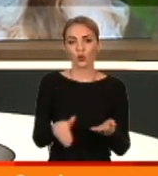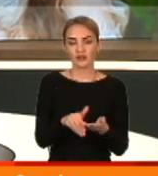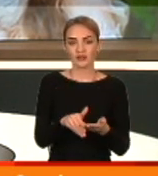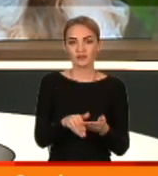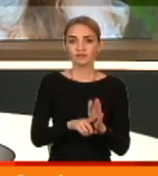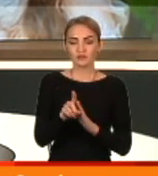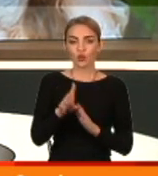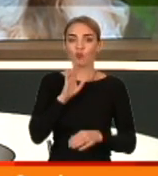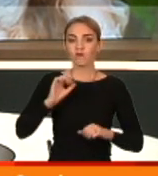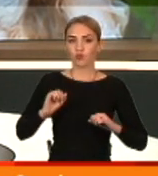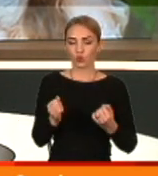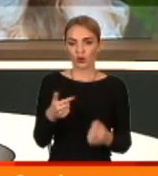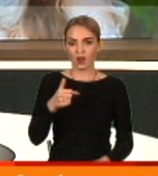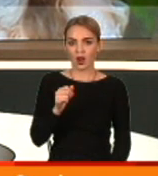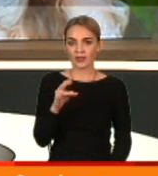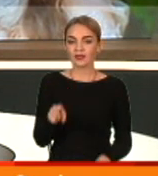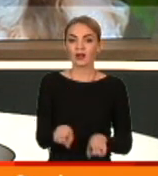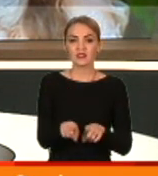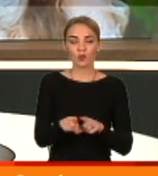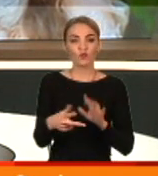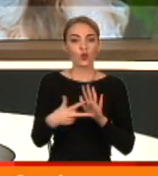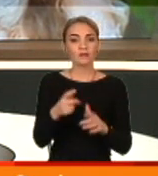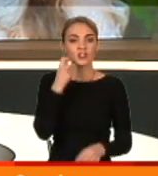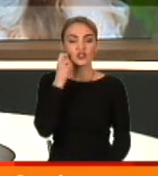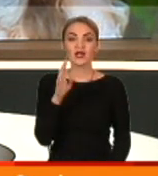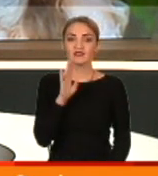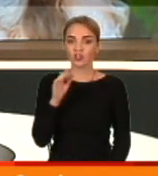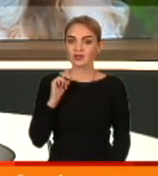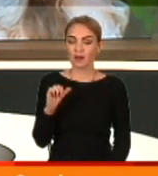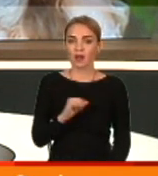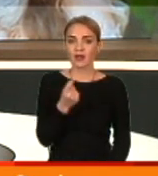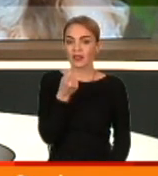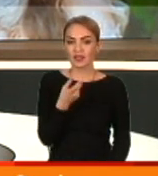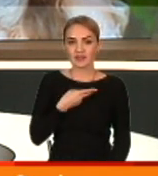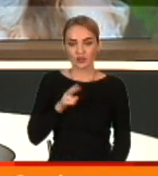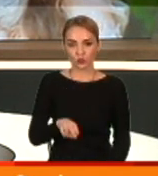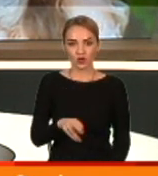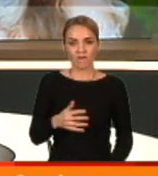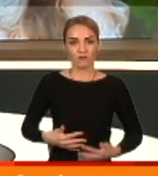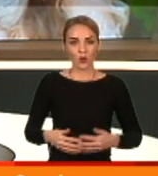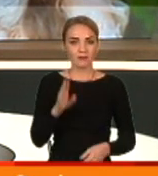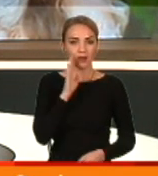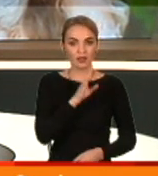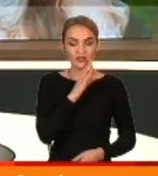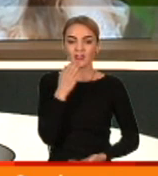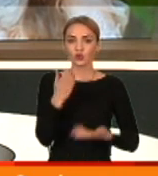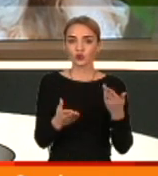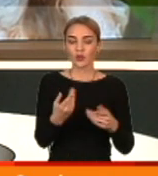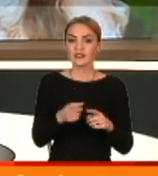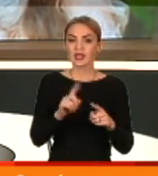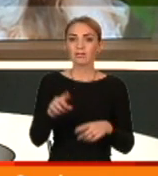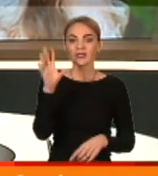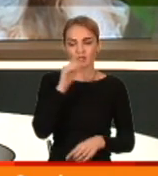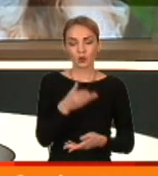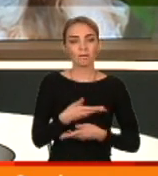їм взялася подруга Гани, така само восьмирічна дівчинка, яка сама ледь не загинула ще в лоні матері. І якщо їй це під